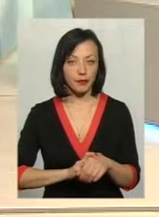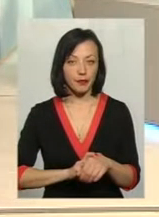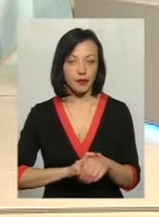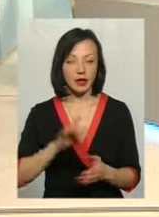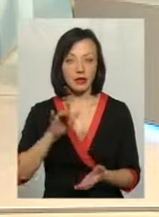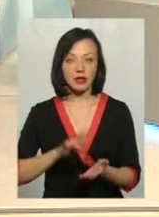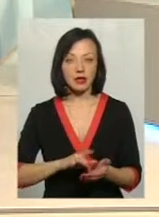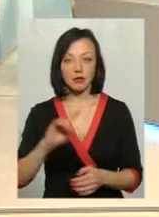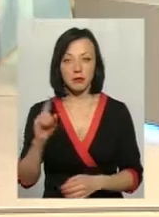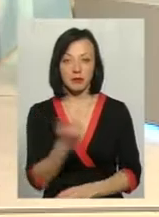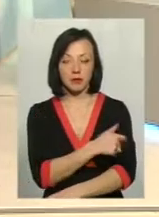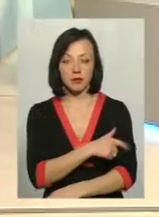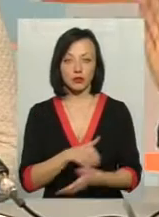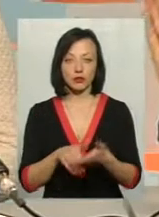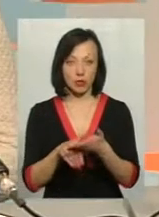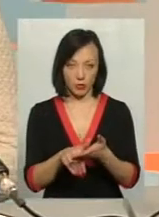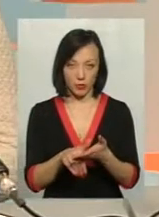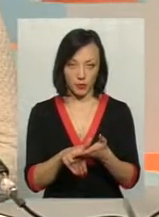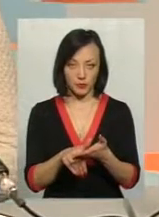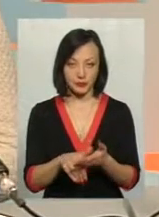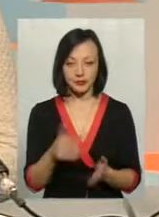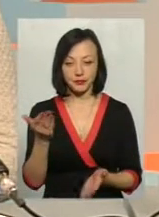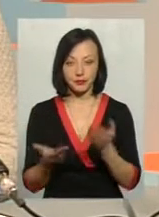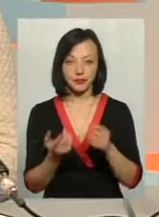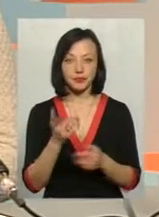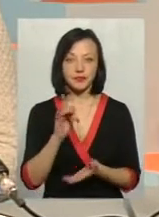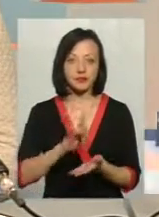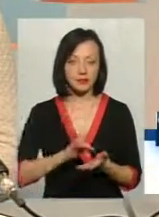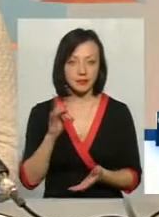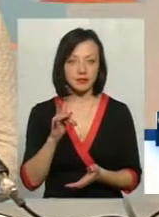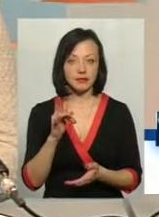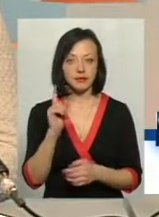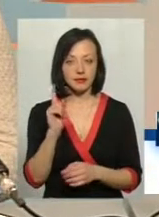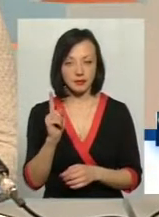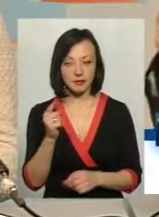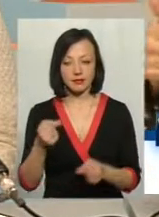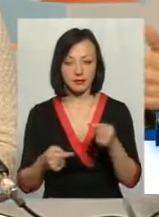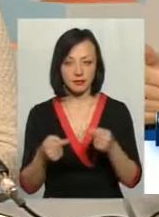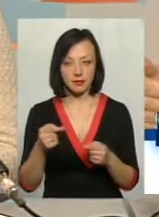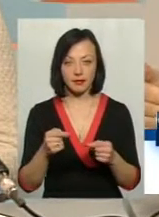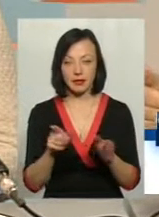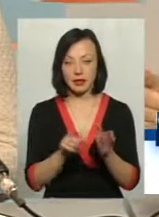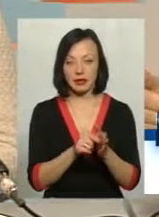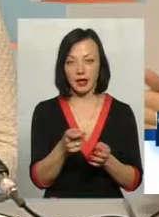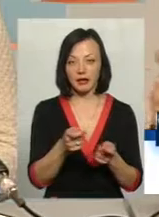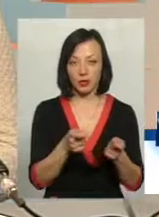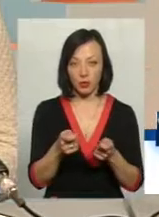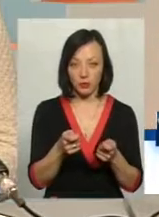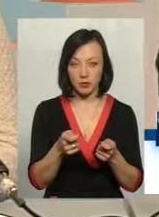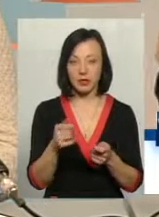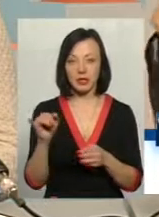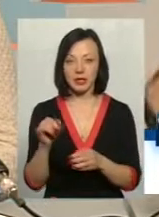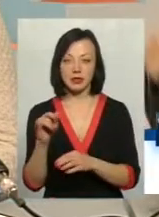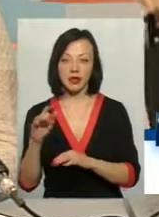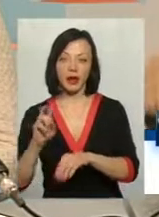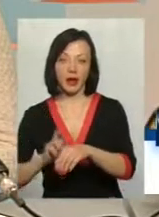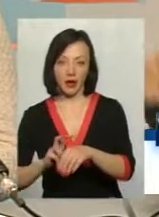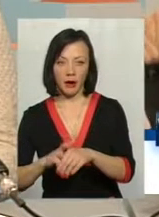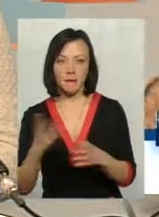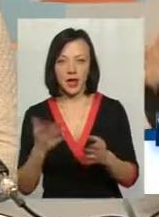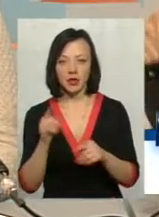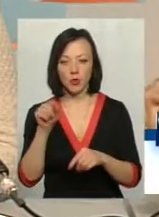центру первинної медико-санітарної допомоги, так? Якщо центр первинної, при тому дискусія із керівником ЦПМСД, із практикуючим